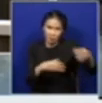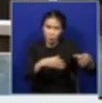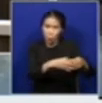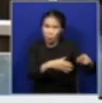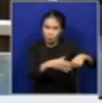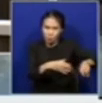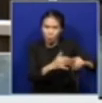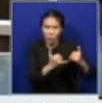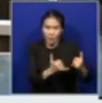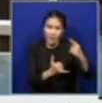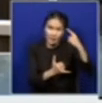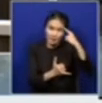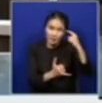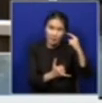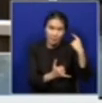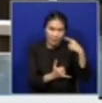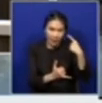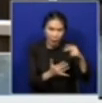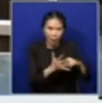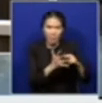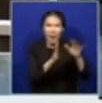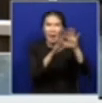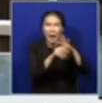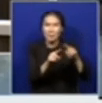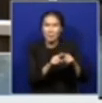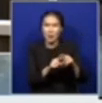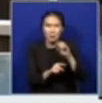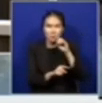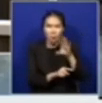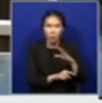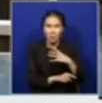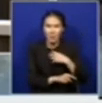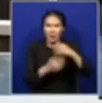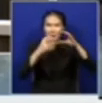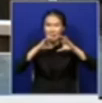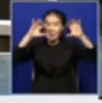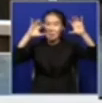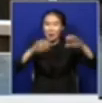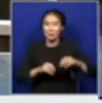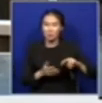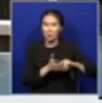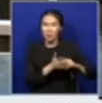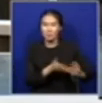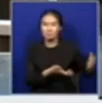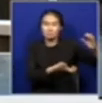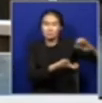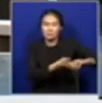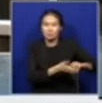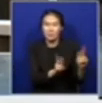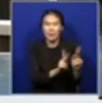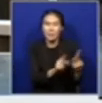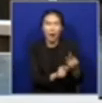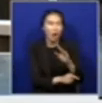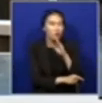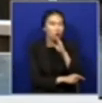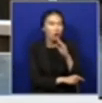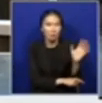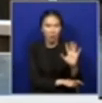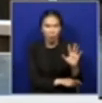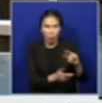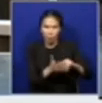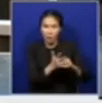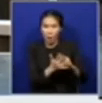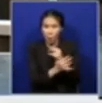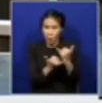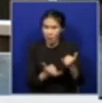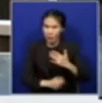ไม่ได้เป็นตรายางยืนยันให้รัฐบาลเข้าไปร่วมกับ CPTPP วันนี้ผมขอแสด